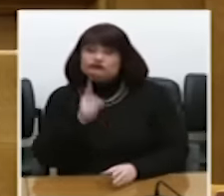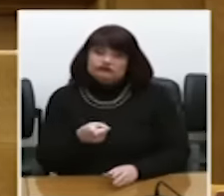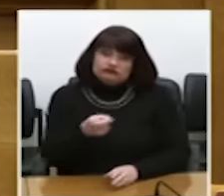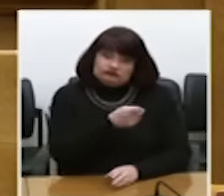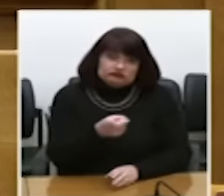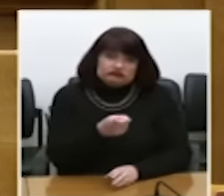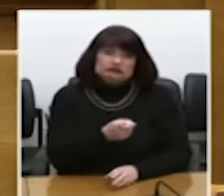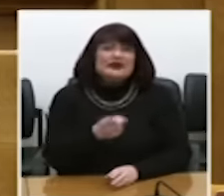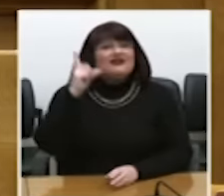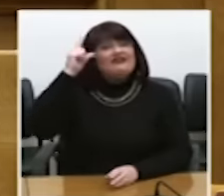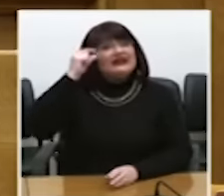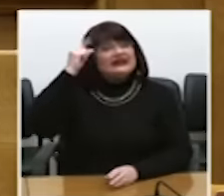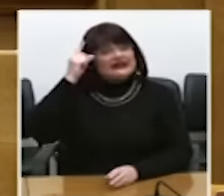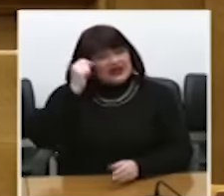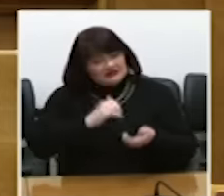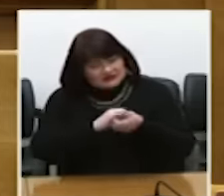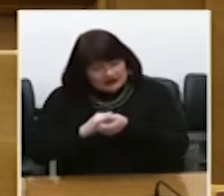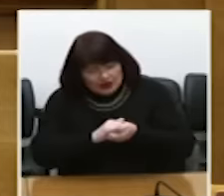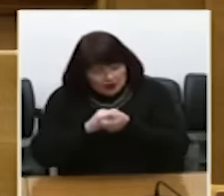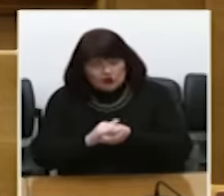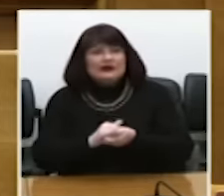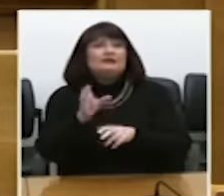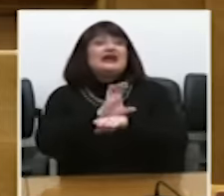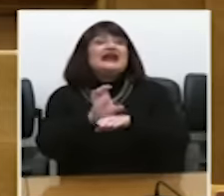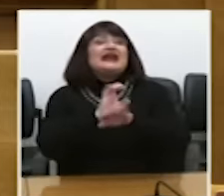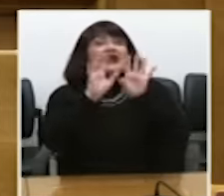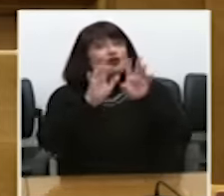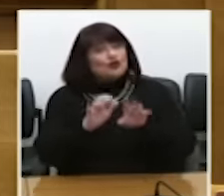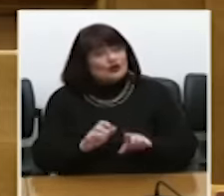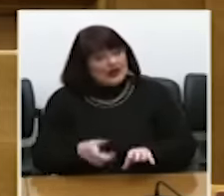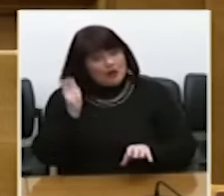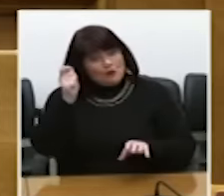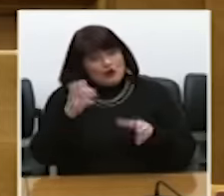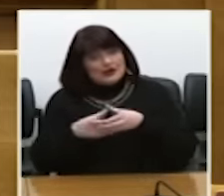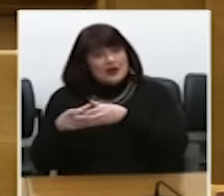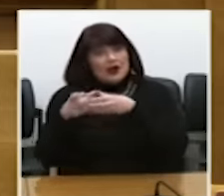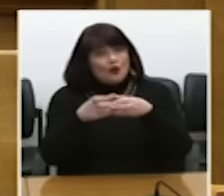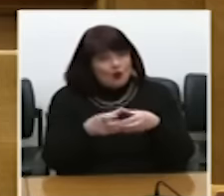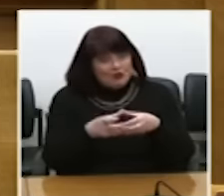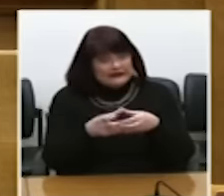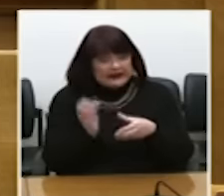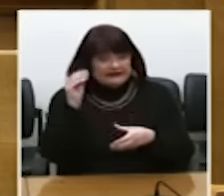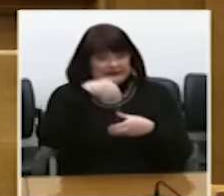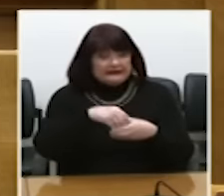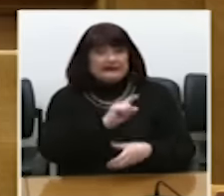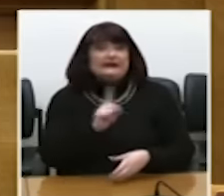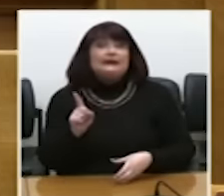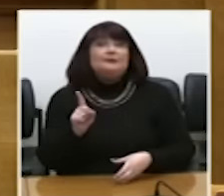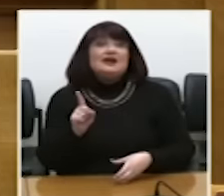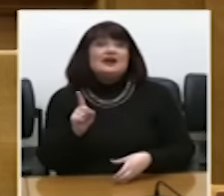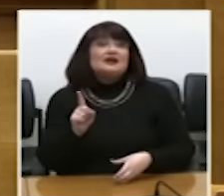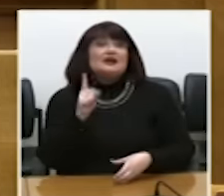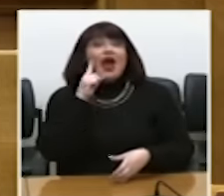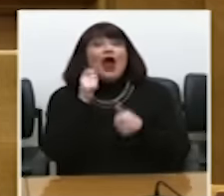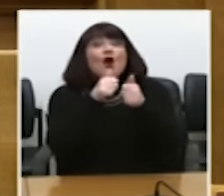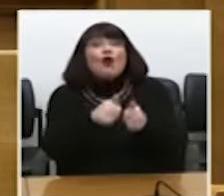φοιτητικούς συλλόγους επίσης, των ηλεκτρονικών κομμάτων που αντί για ενεργά μέλη έχουν followers, οι οποίοι το